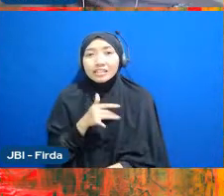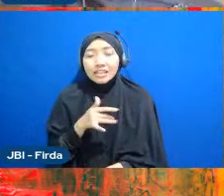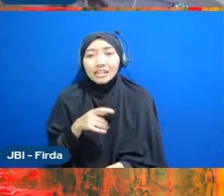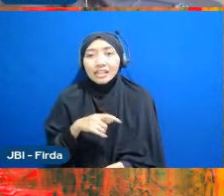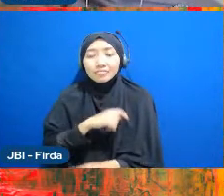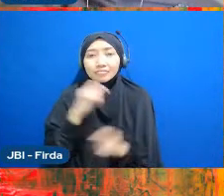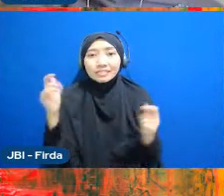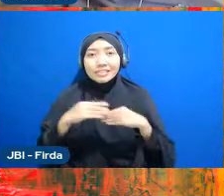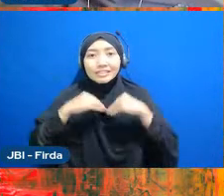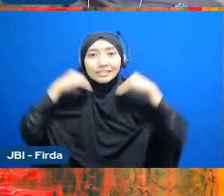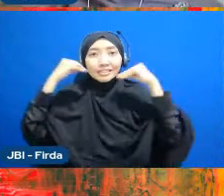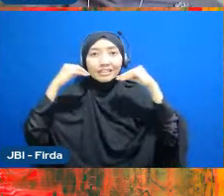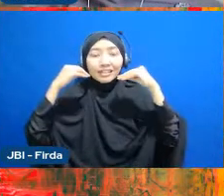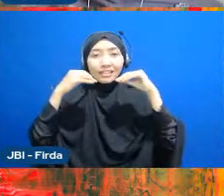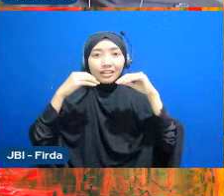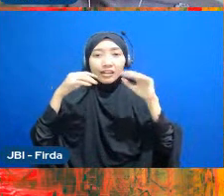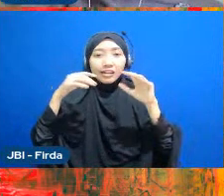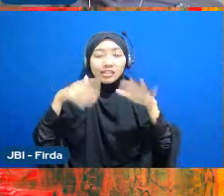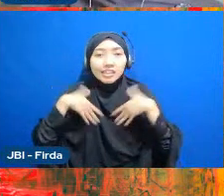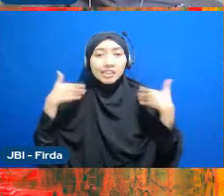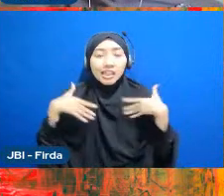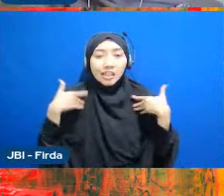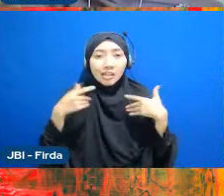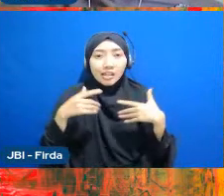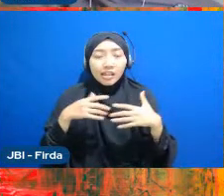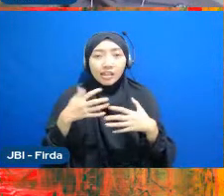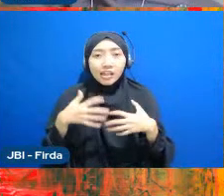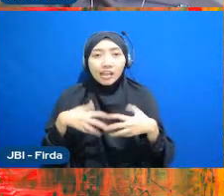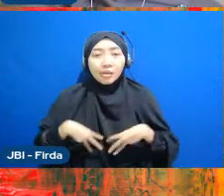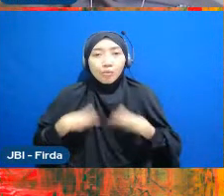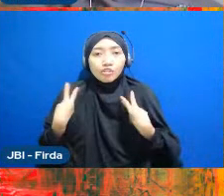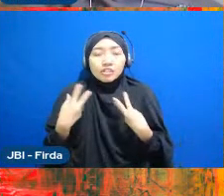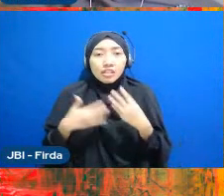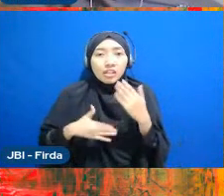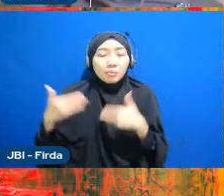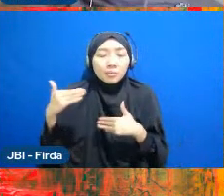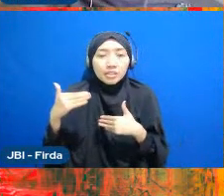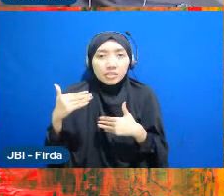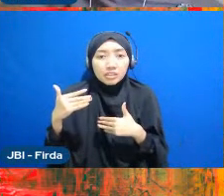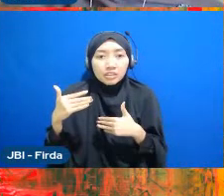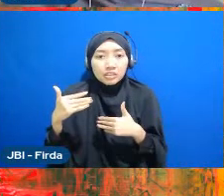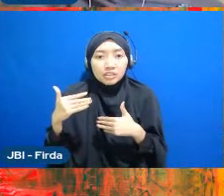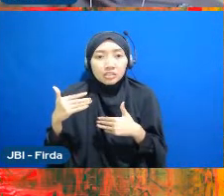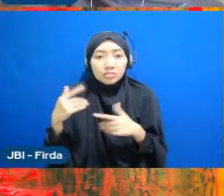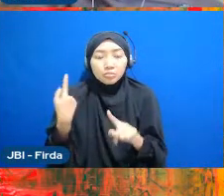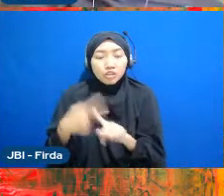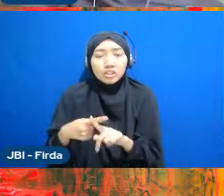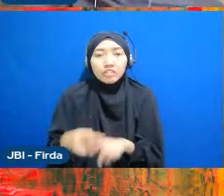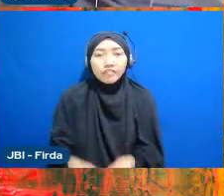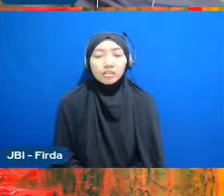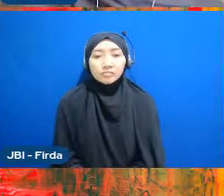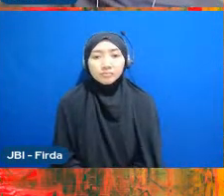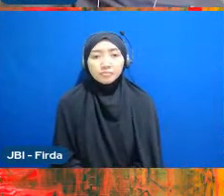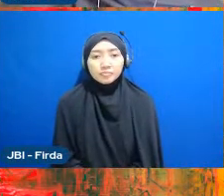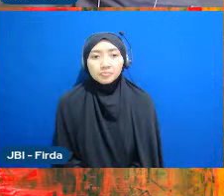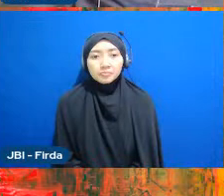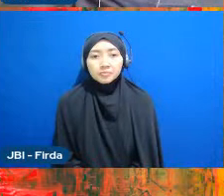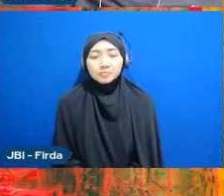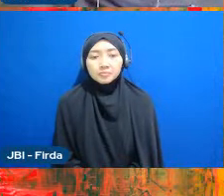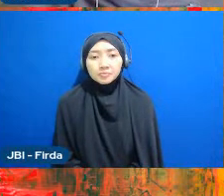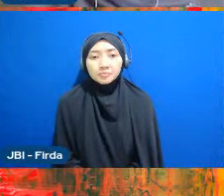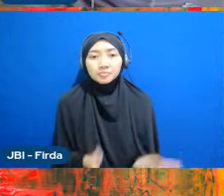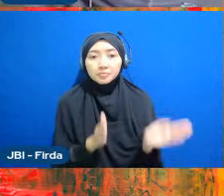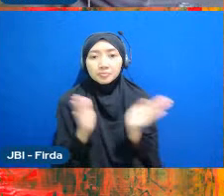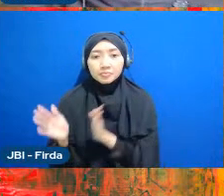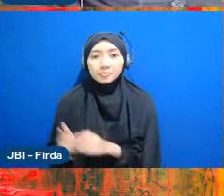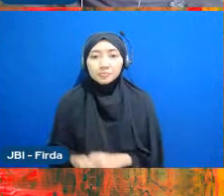menyegarkan, menyenangkan. Jadi emosinya lebih ke arah hal-hal yang positif, seperti itu. Slide